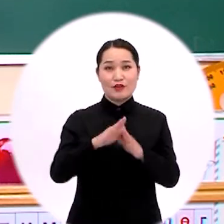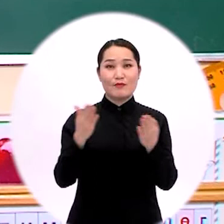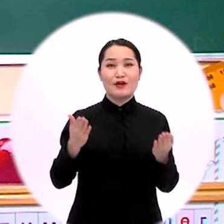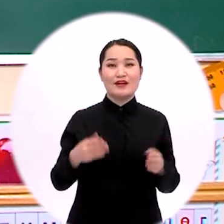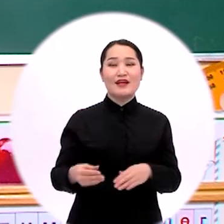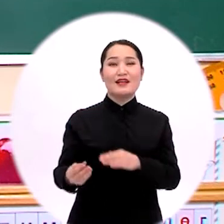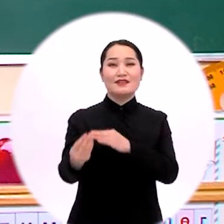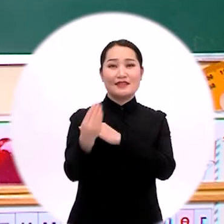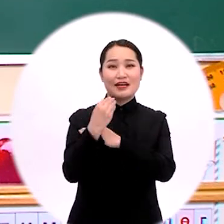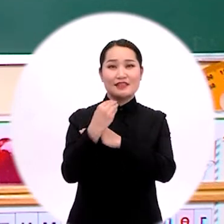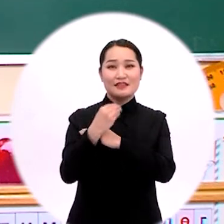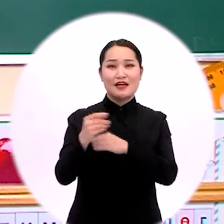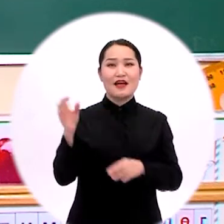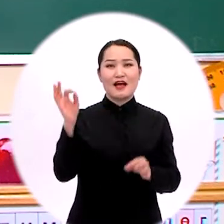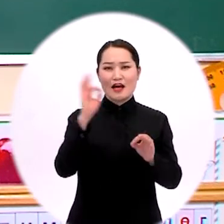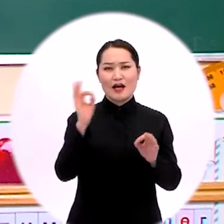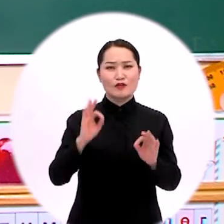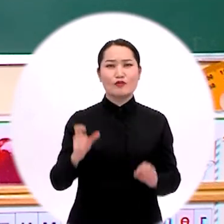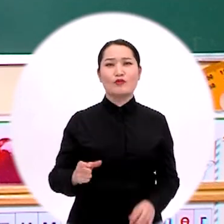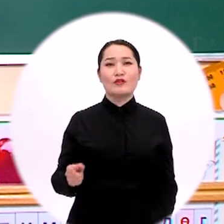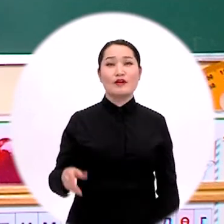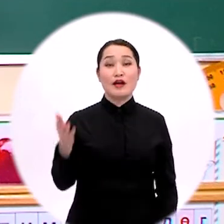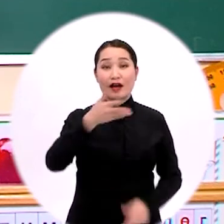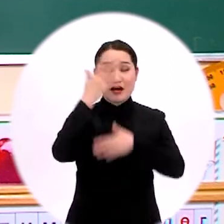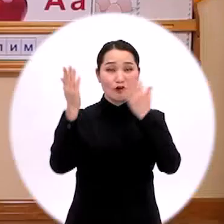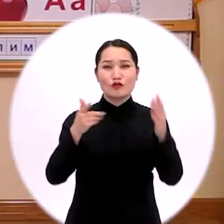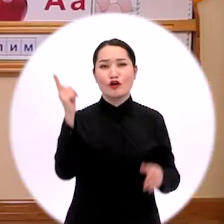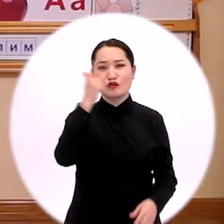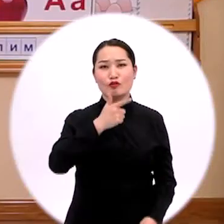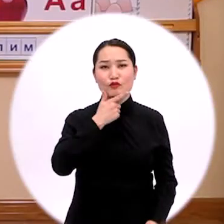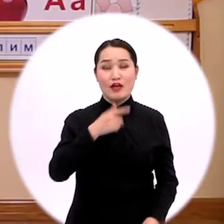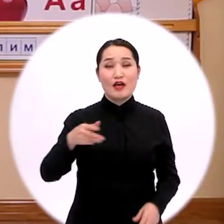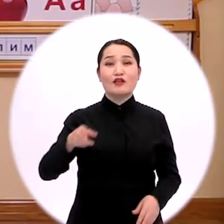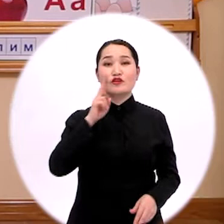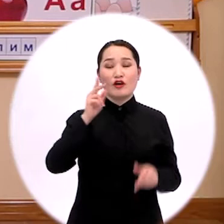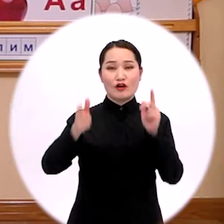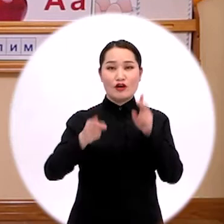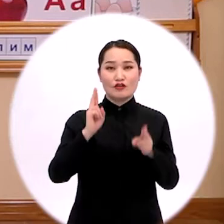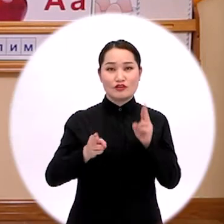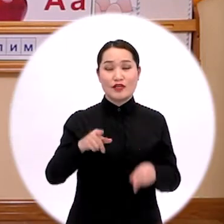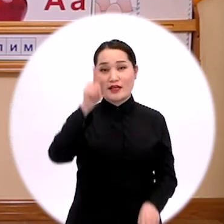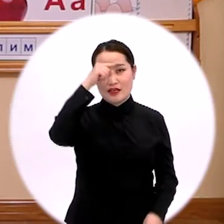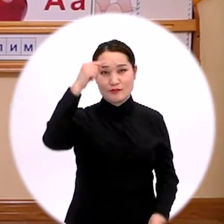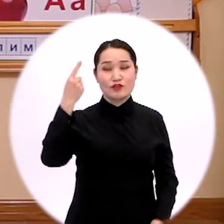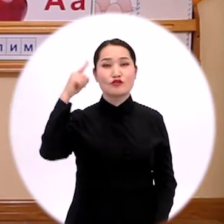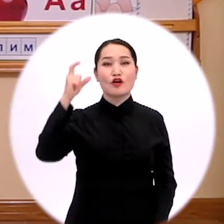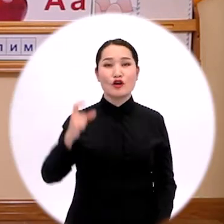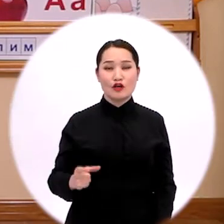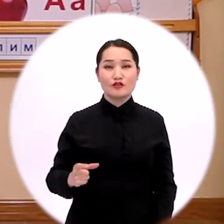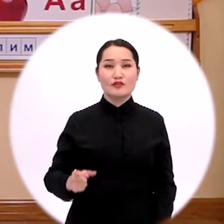хүнийг ирээд хаанаас ч олохгүй. Тогооч, эмч,